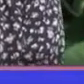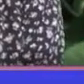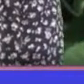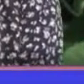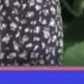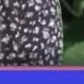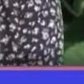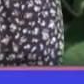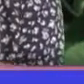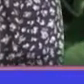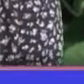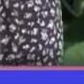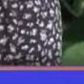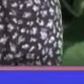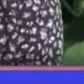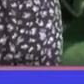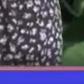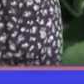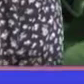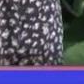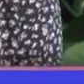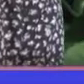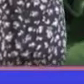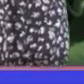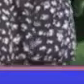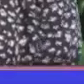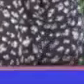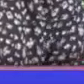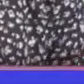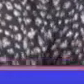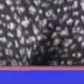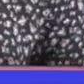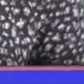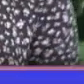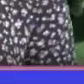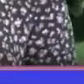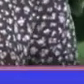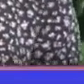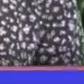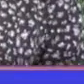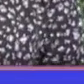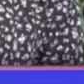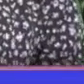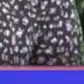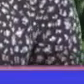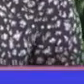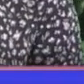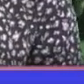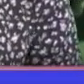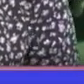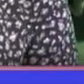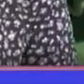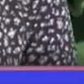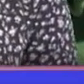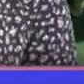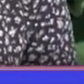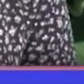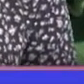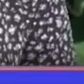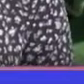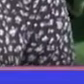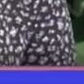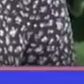สำหรับการเปลี่ยนจะถ่ายทอดเทคโนโลยีการผลิตวัคซีนคอวี 19ซึ่งเป็นโครงการที่สถาบันวัคซีนแห่งชาติเนี่ย